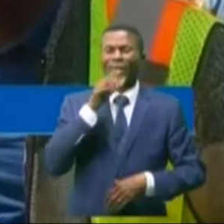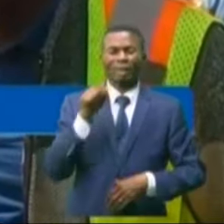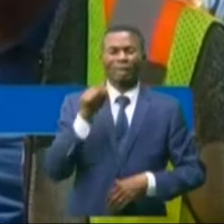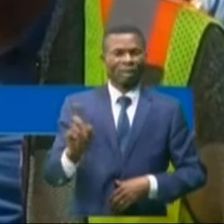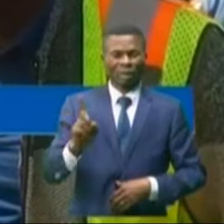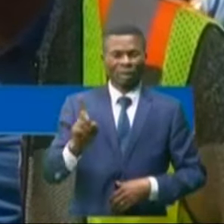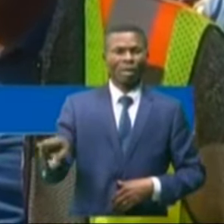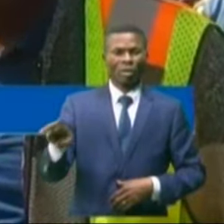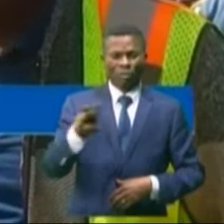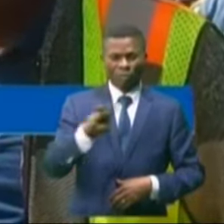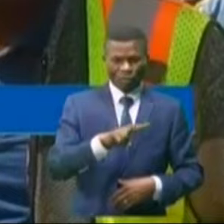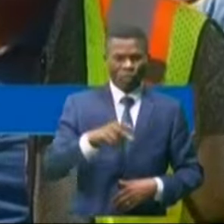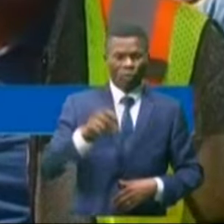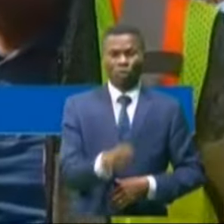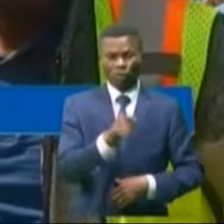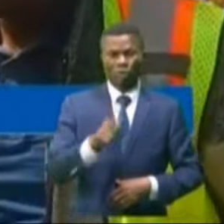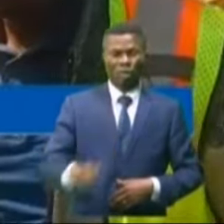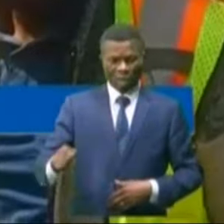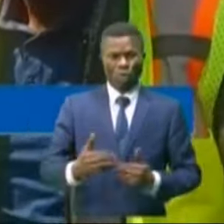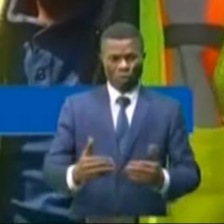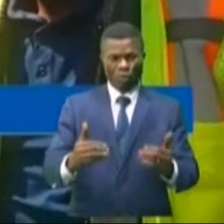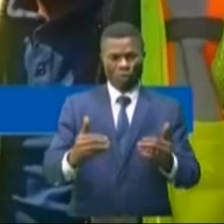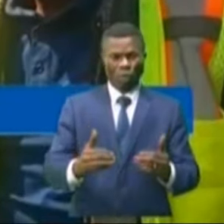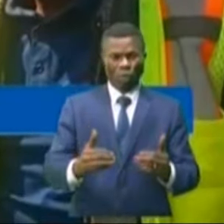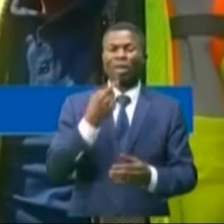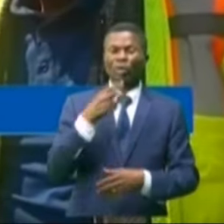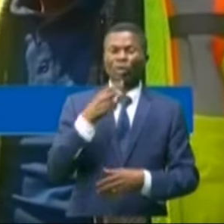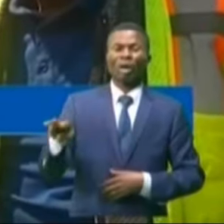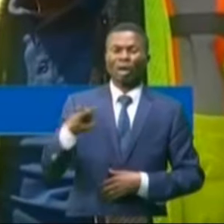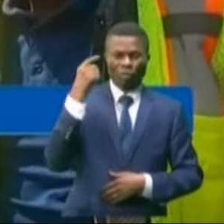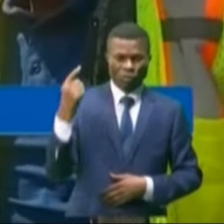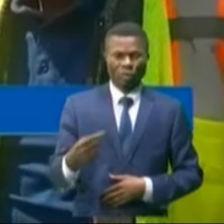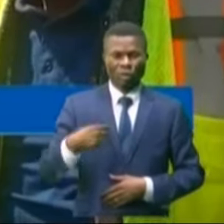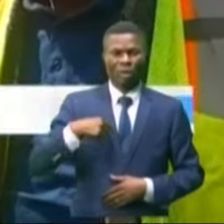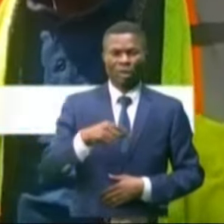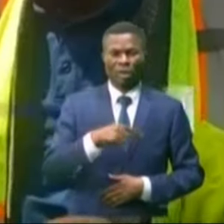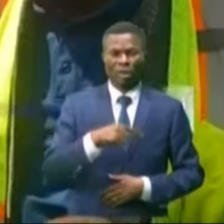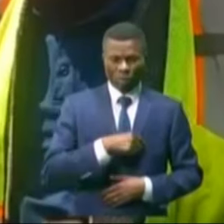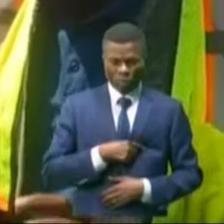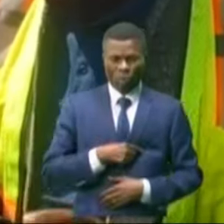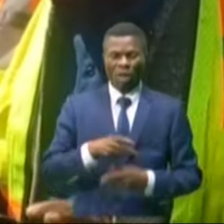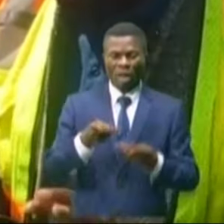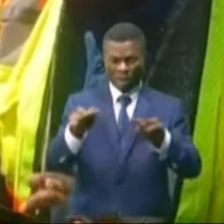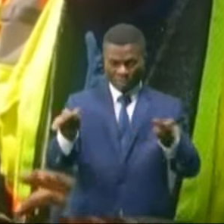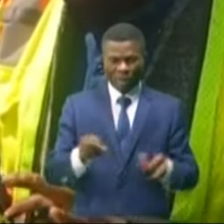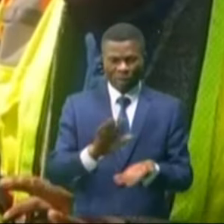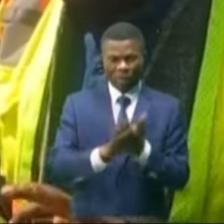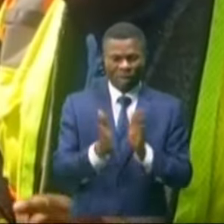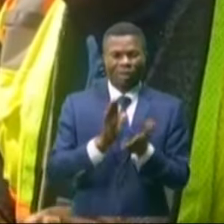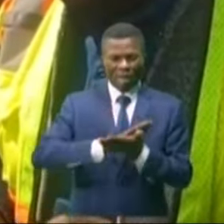avez les salons à faire. Je vous ai toujours dit que nous devons assainir notre environnement.